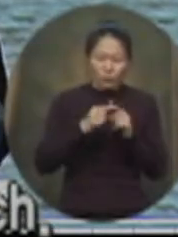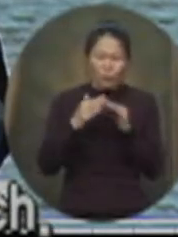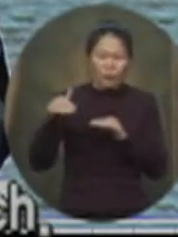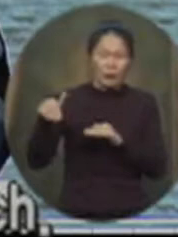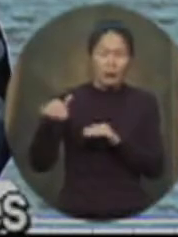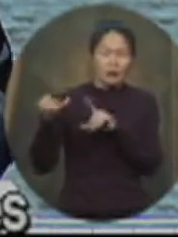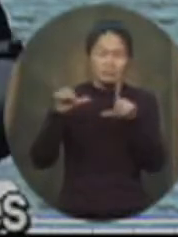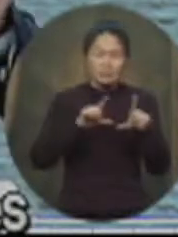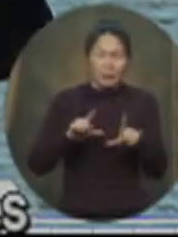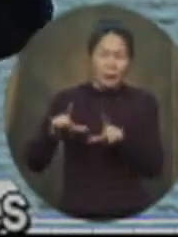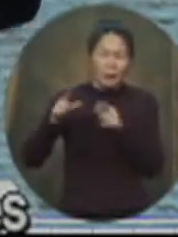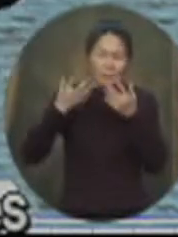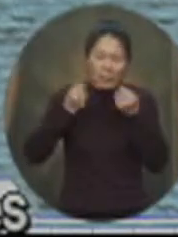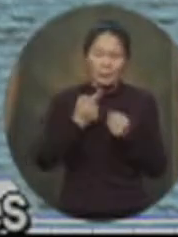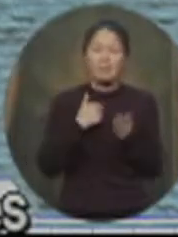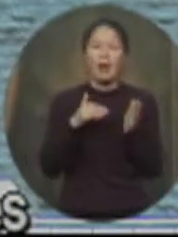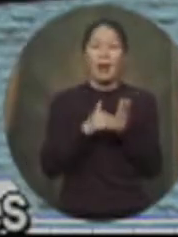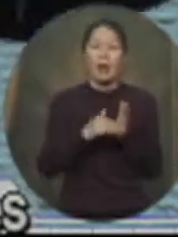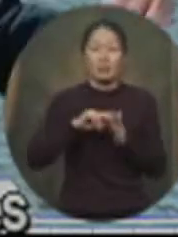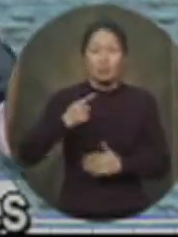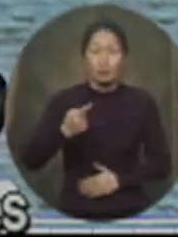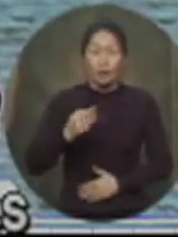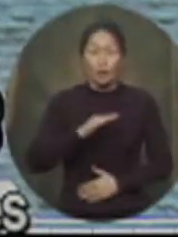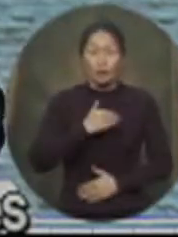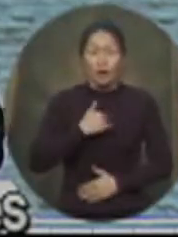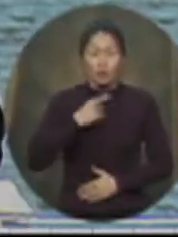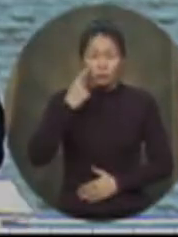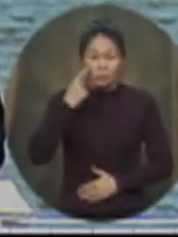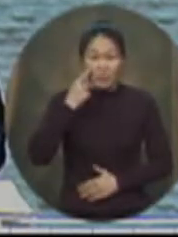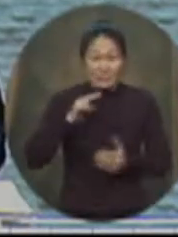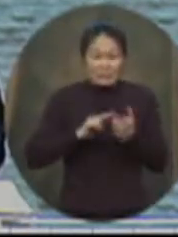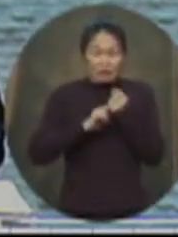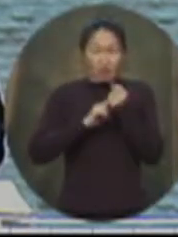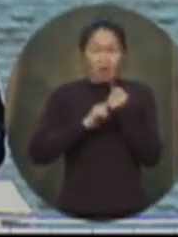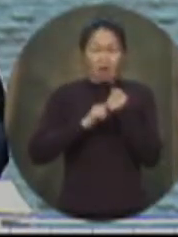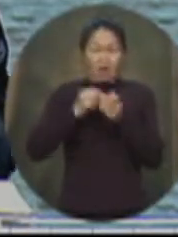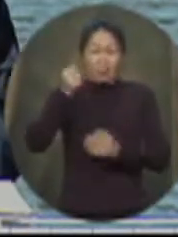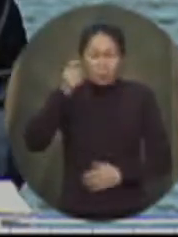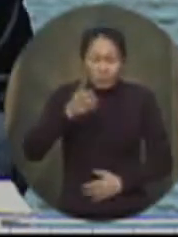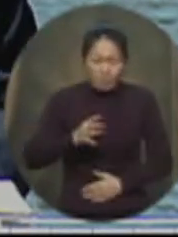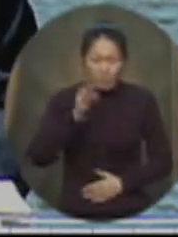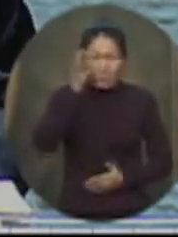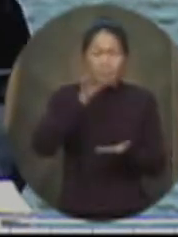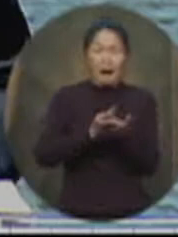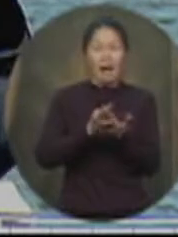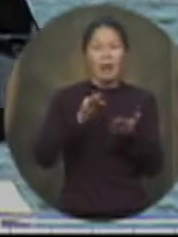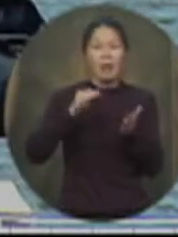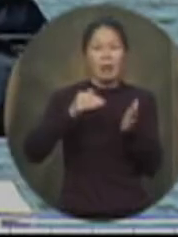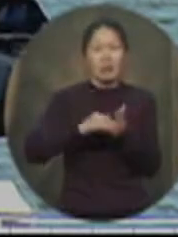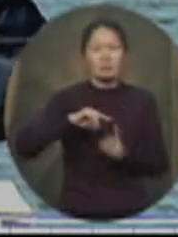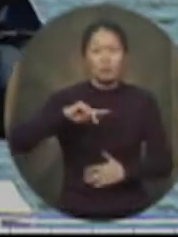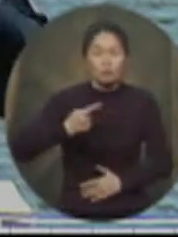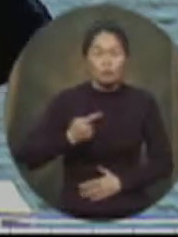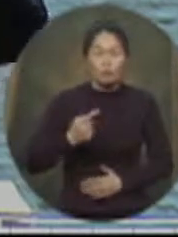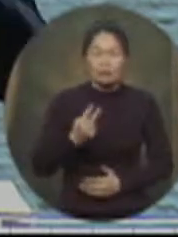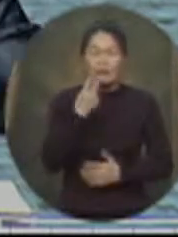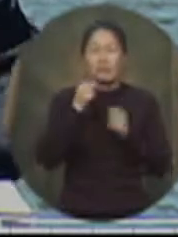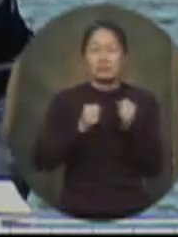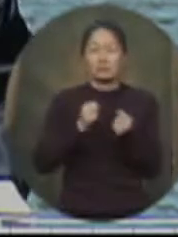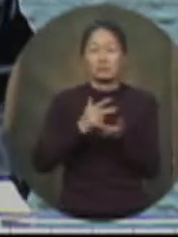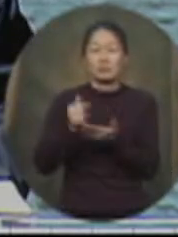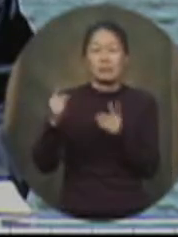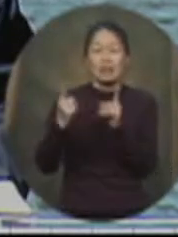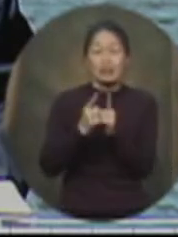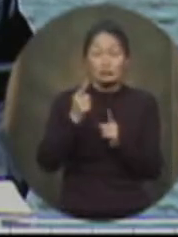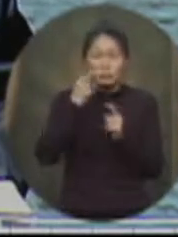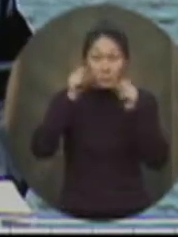도 아무리 내 눈에 기적이 일어나는 것을 여러번 보았어도 살아계신 주님을 만나는 눈이 뜨이지